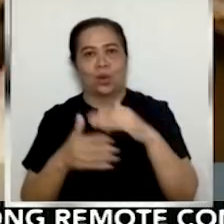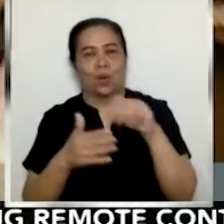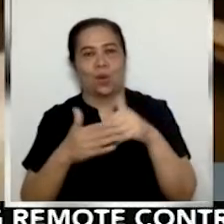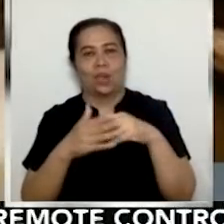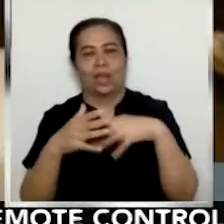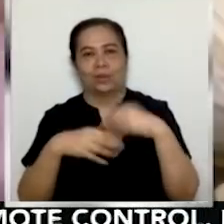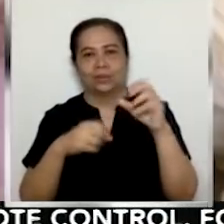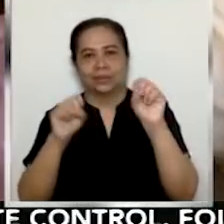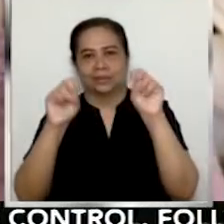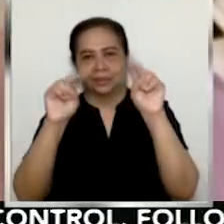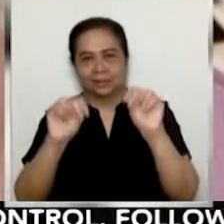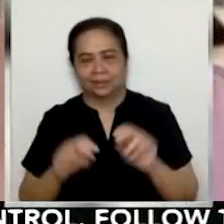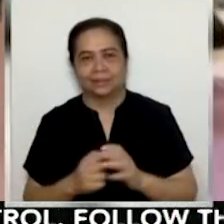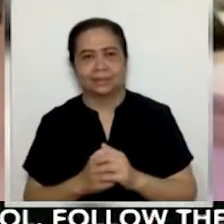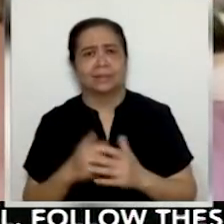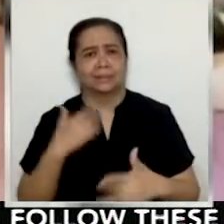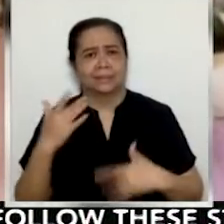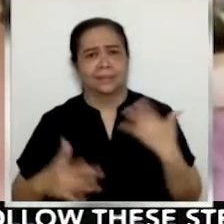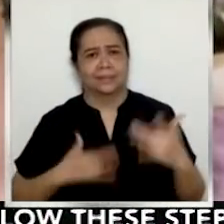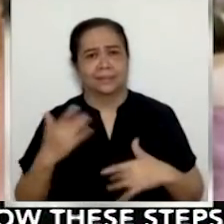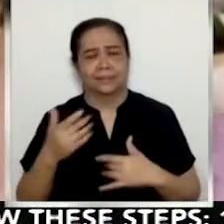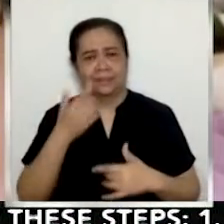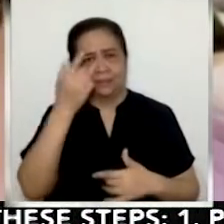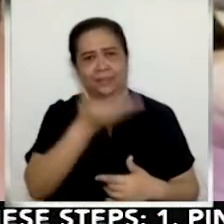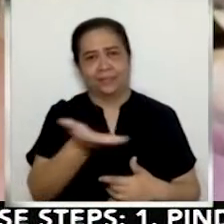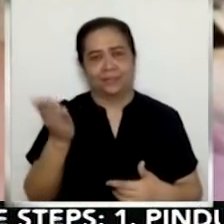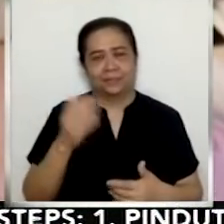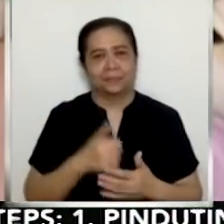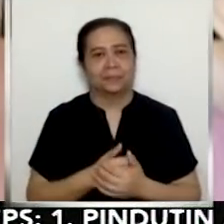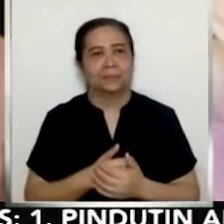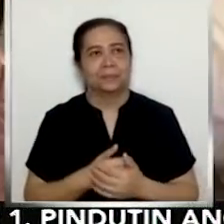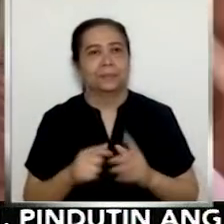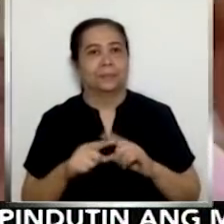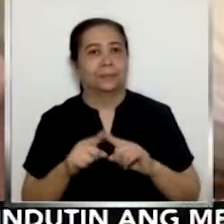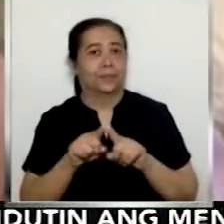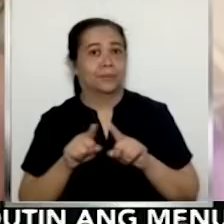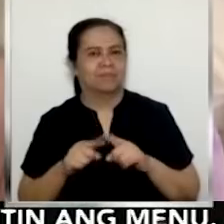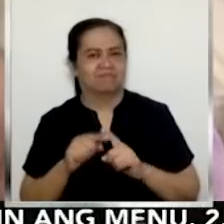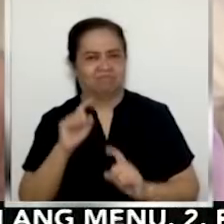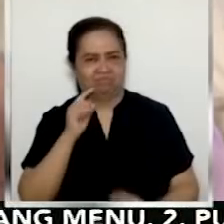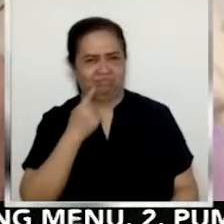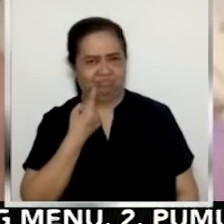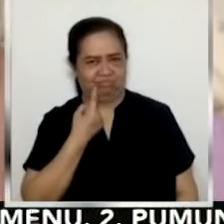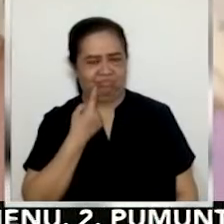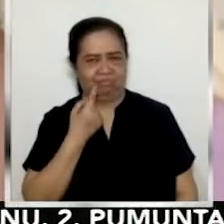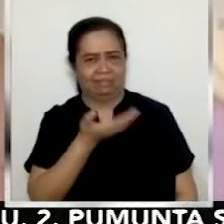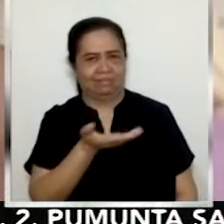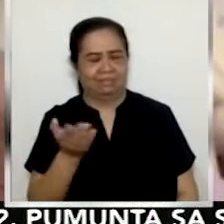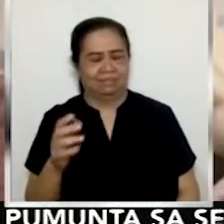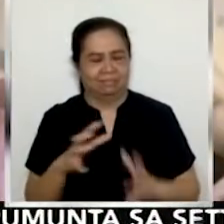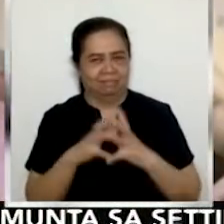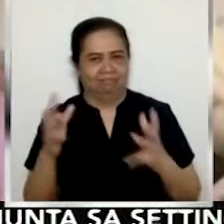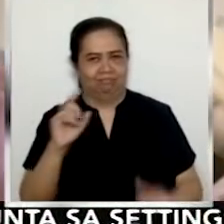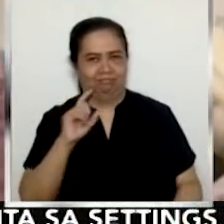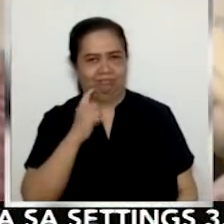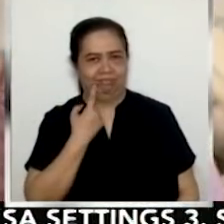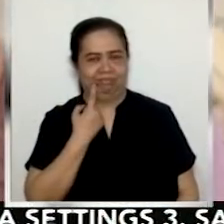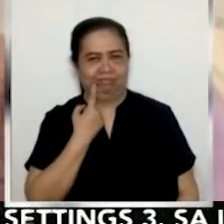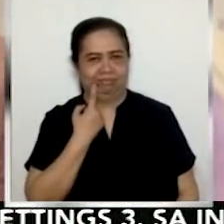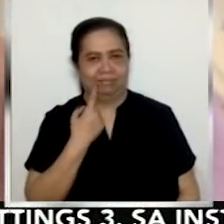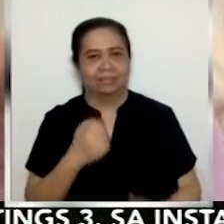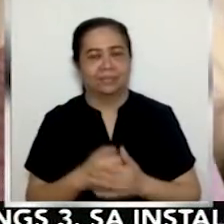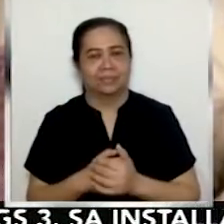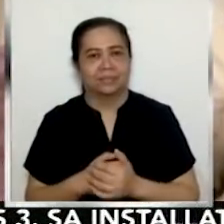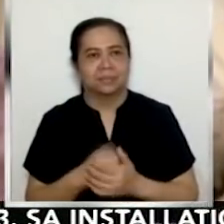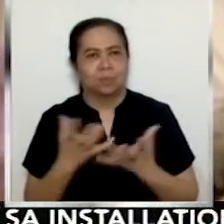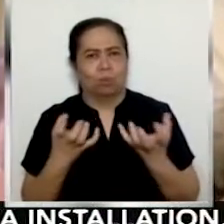Sundays. I'm excited for them but also naiinggit ako sa kanila. Sobrang naiinggit ako sa kanila. Kasi gusto